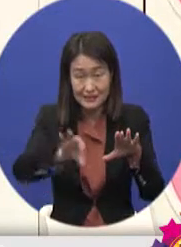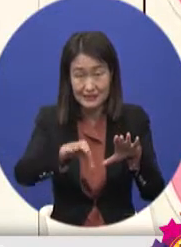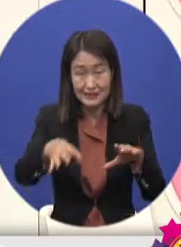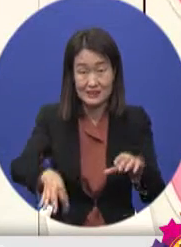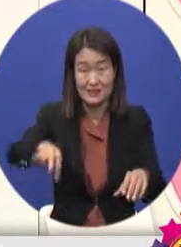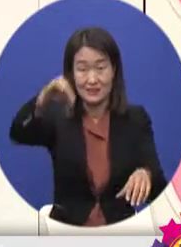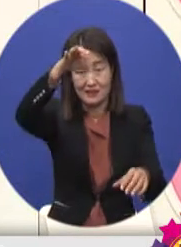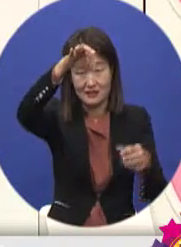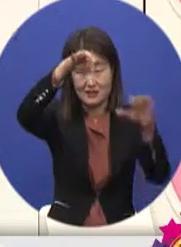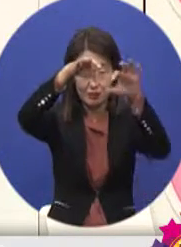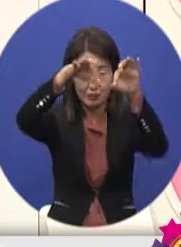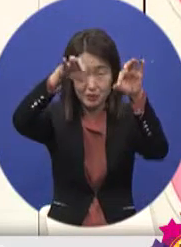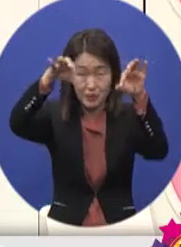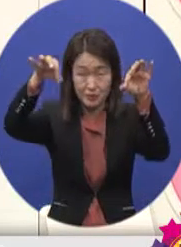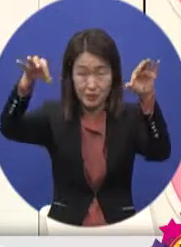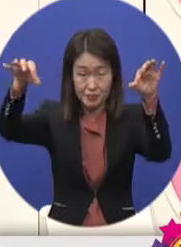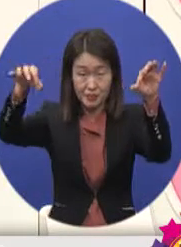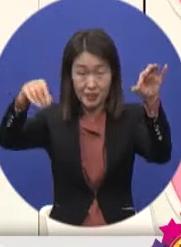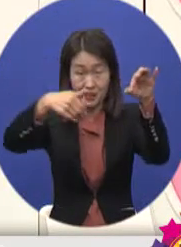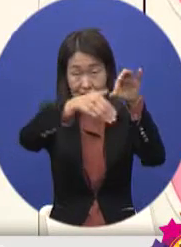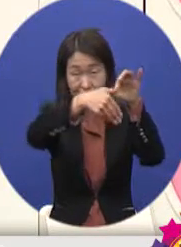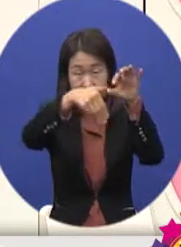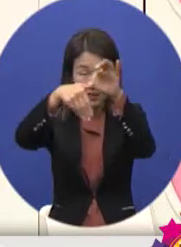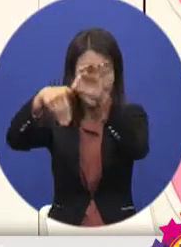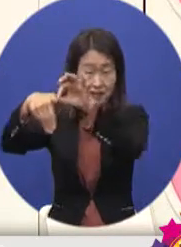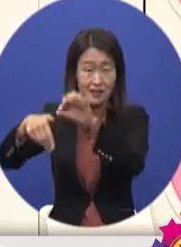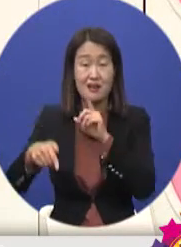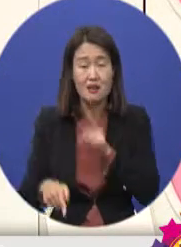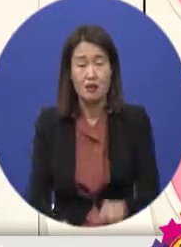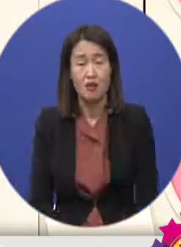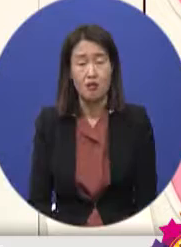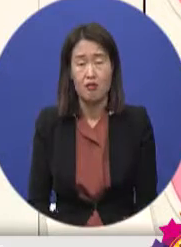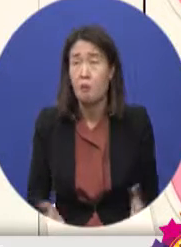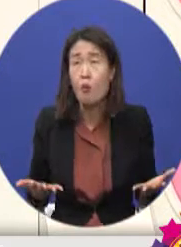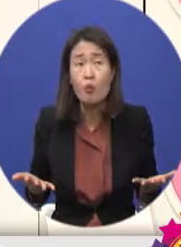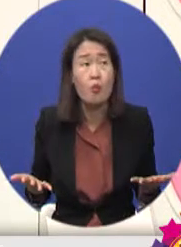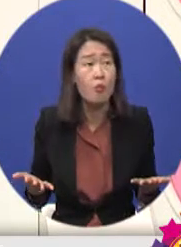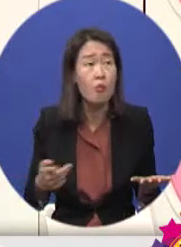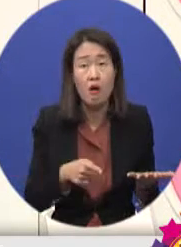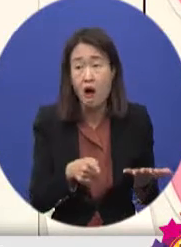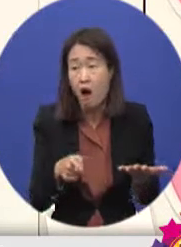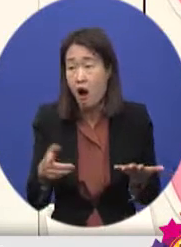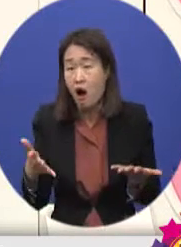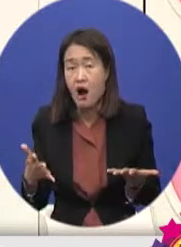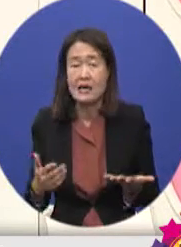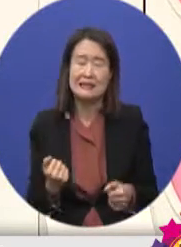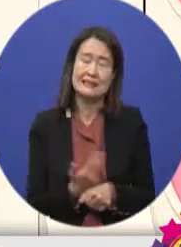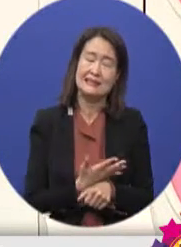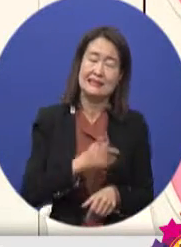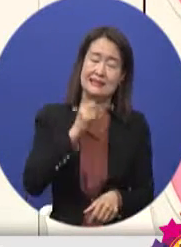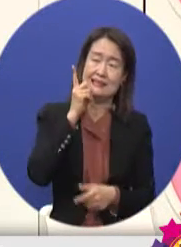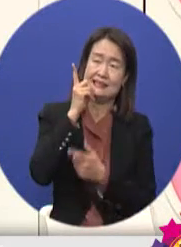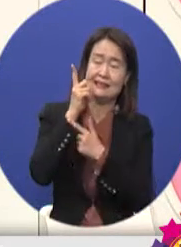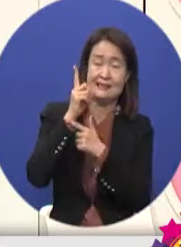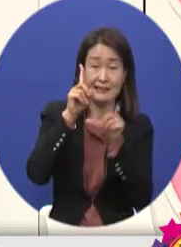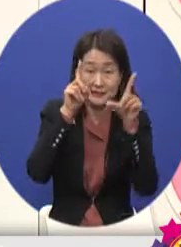그러죠? 사진. 예, 현상 인화. 예, 현상 예. 맞아요. 예, 예. 그런 데가 없어서 요즘은 진짜 뭐 핸드폰으로